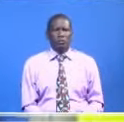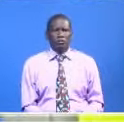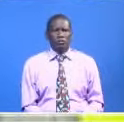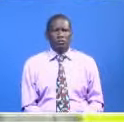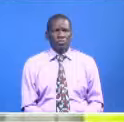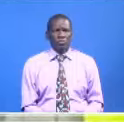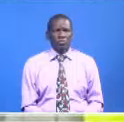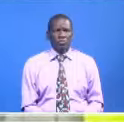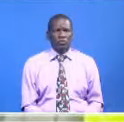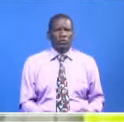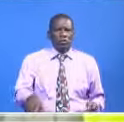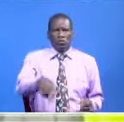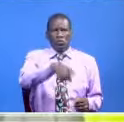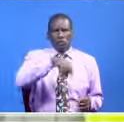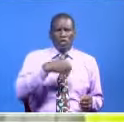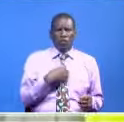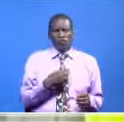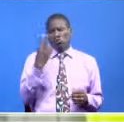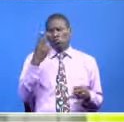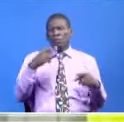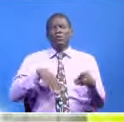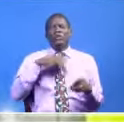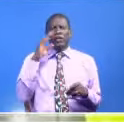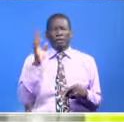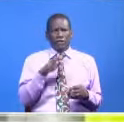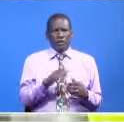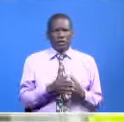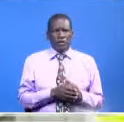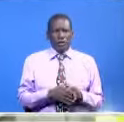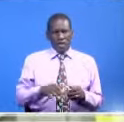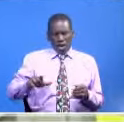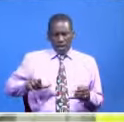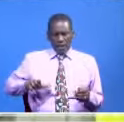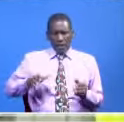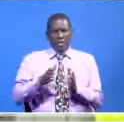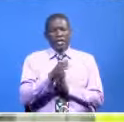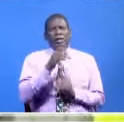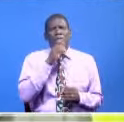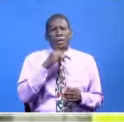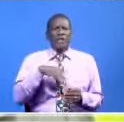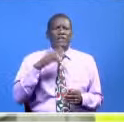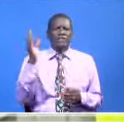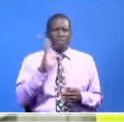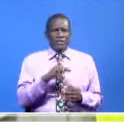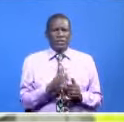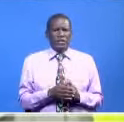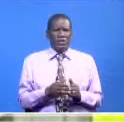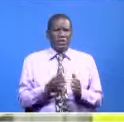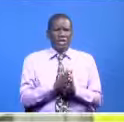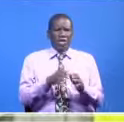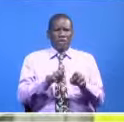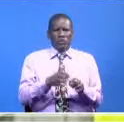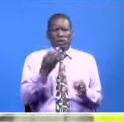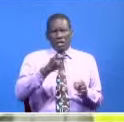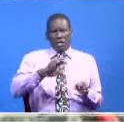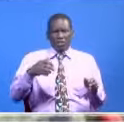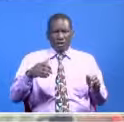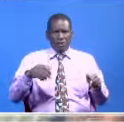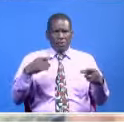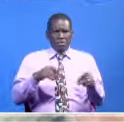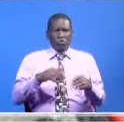We have two fatalities, a lady and a man, and three others were seriously